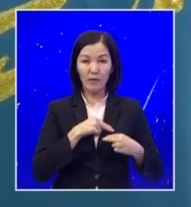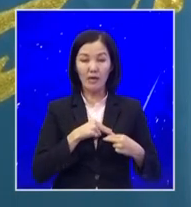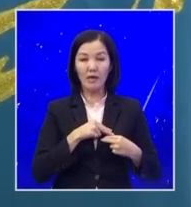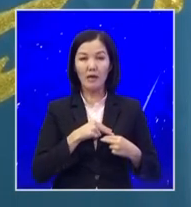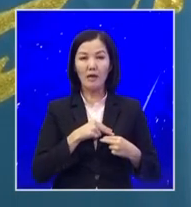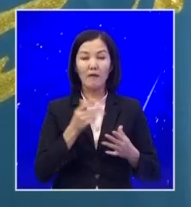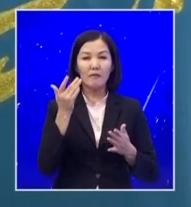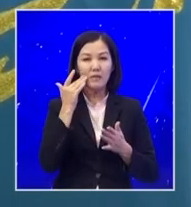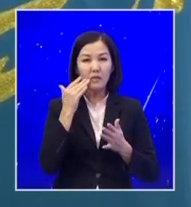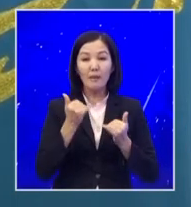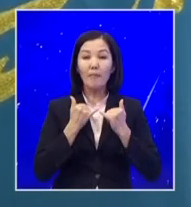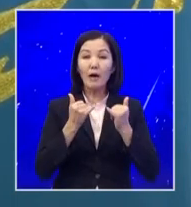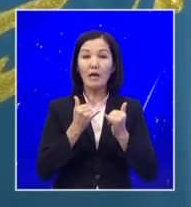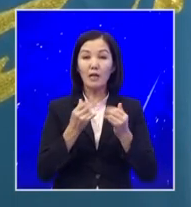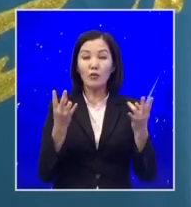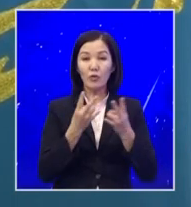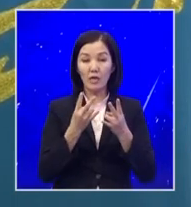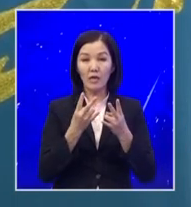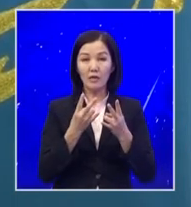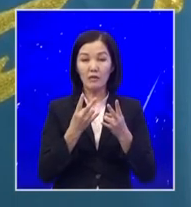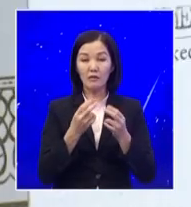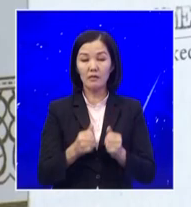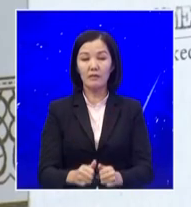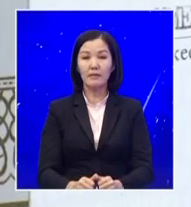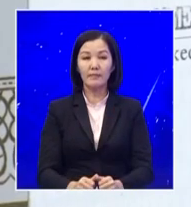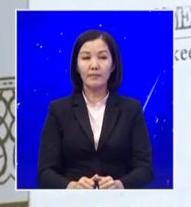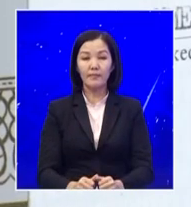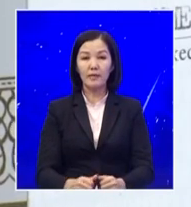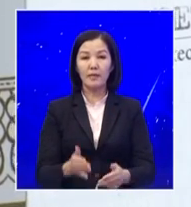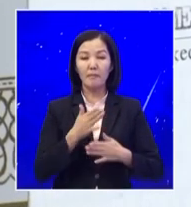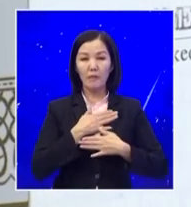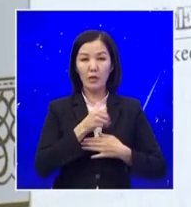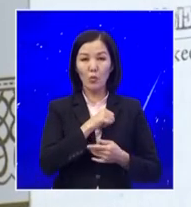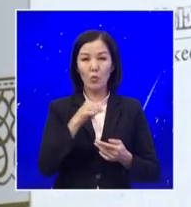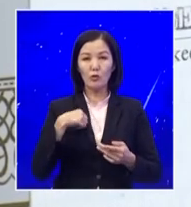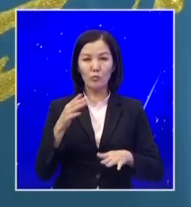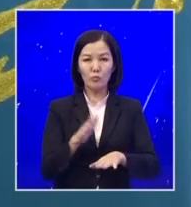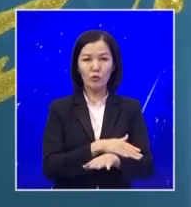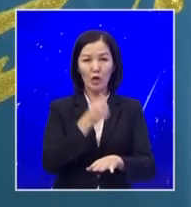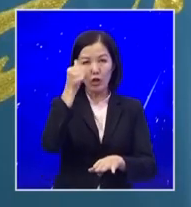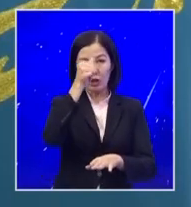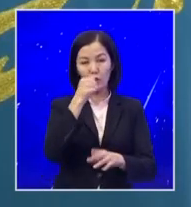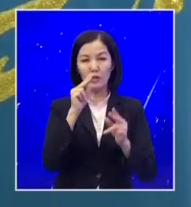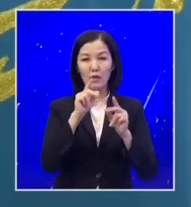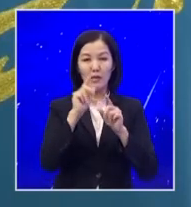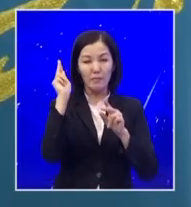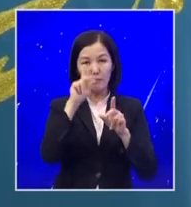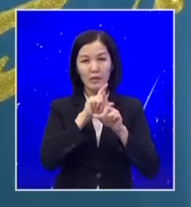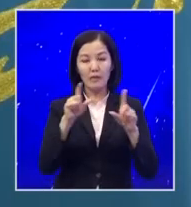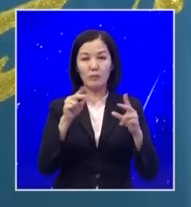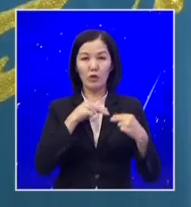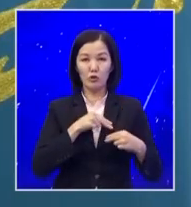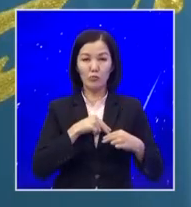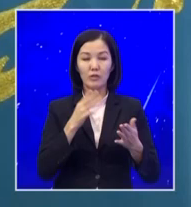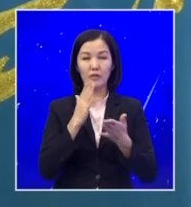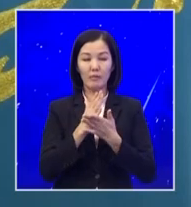қалай бағаласа да ол жаңағы артық емес. Мен өзім ұзақ жылдардан бері мектепке істеп келе жатқаннан